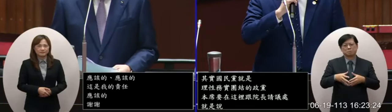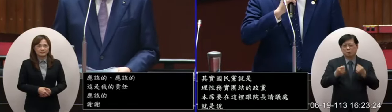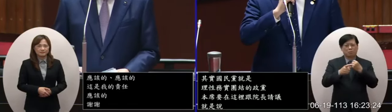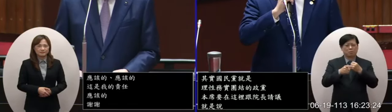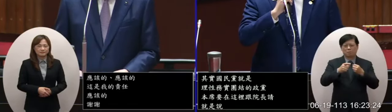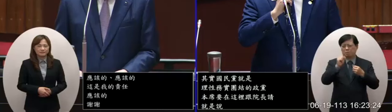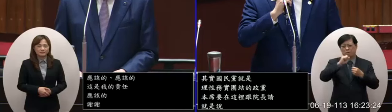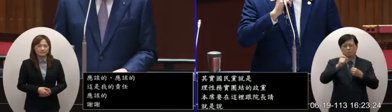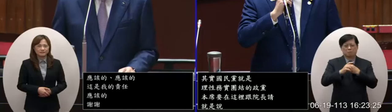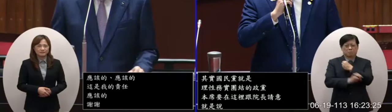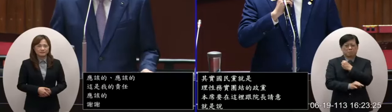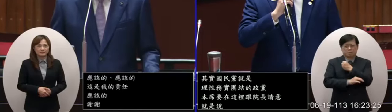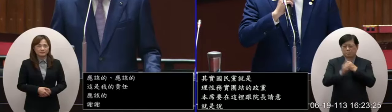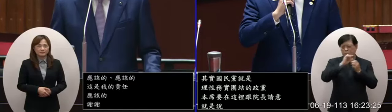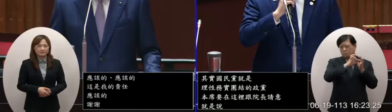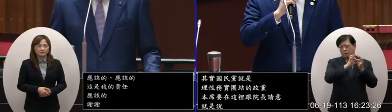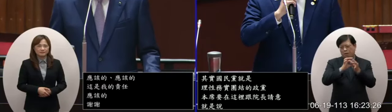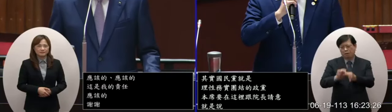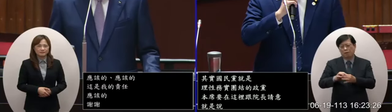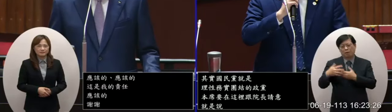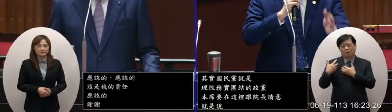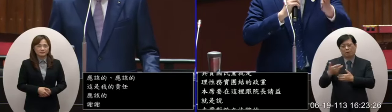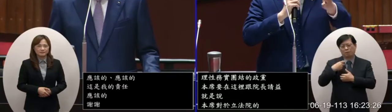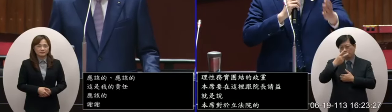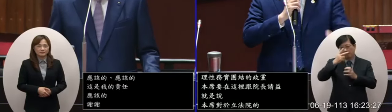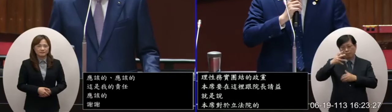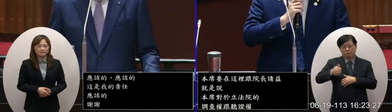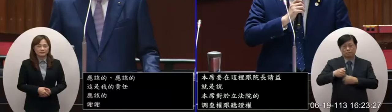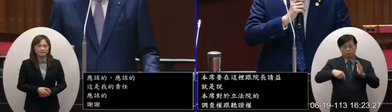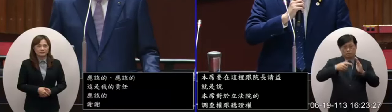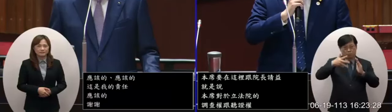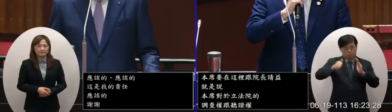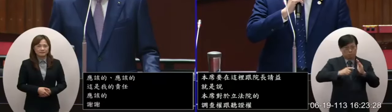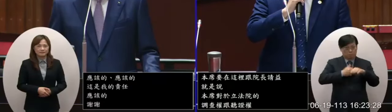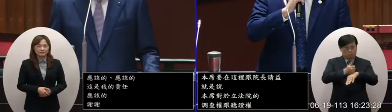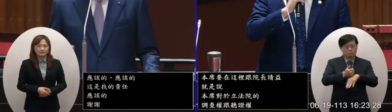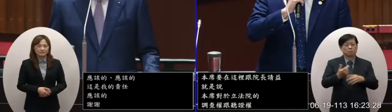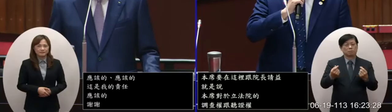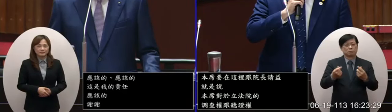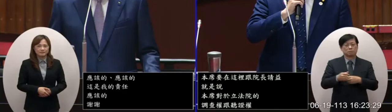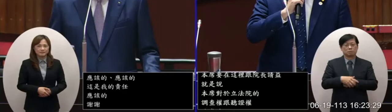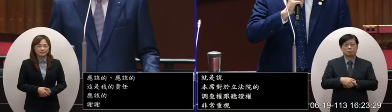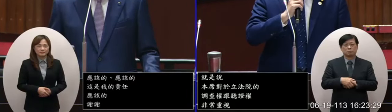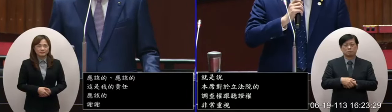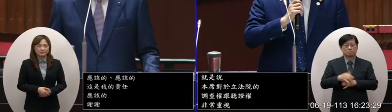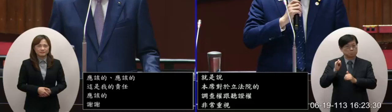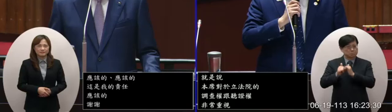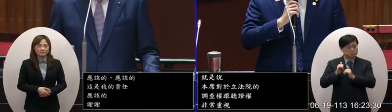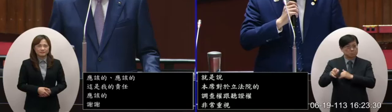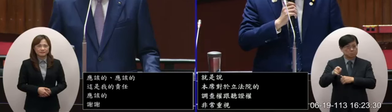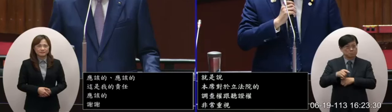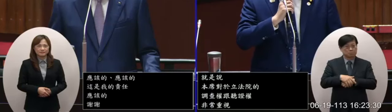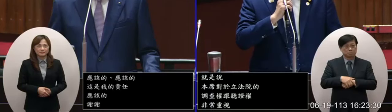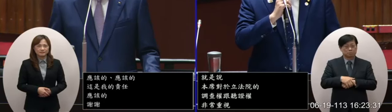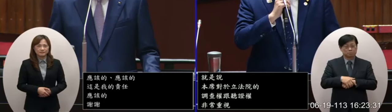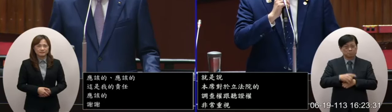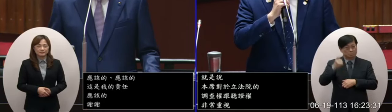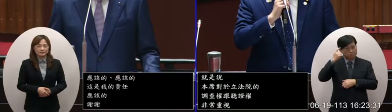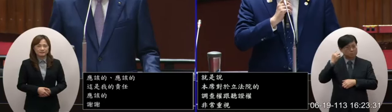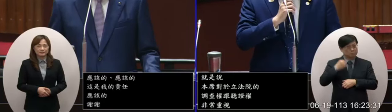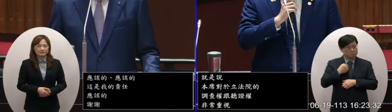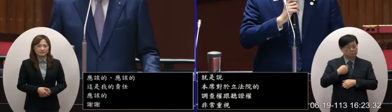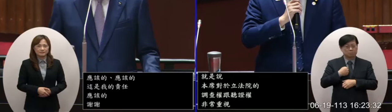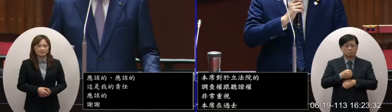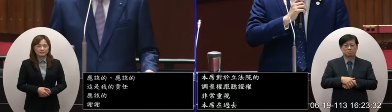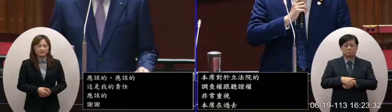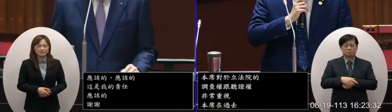继续延续到我们的这个赖清德，尤其是院长你的执政的任期，所以我们民众非常要知道的是，我